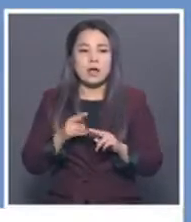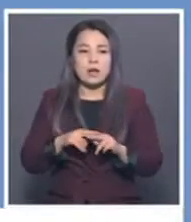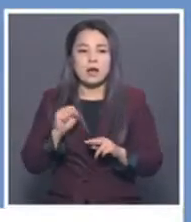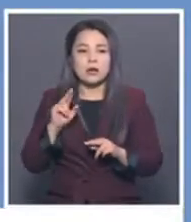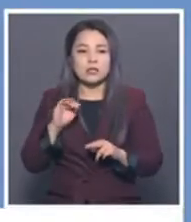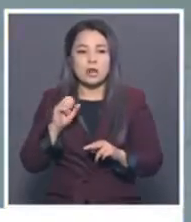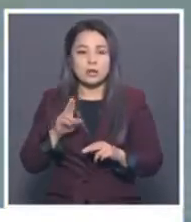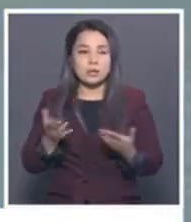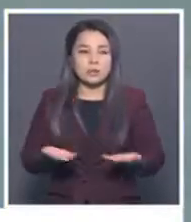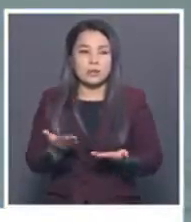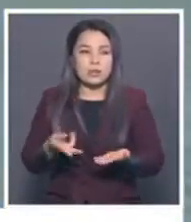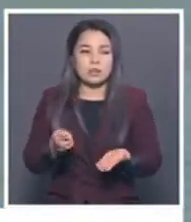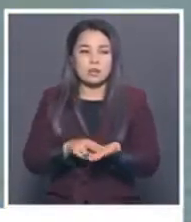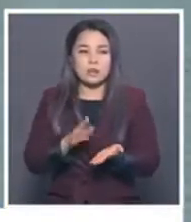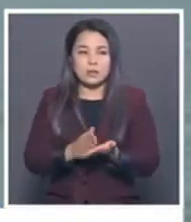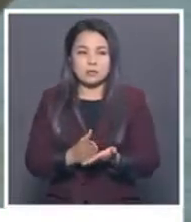Ақжайықты мекендейді.